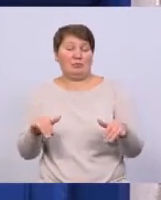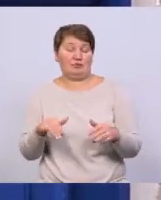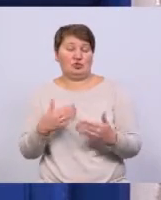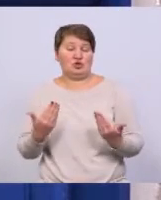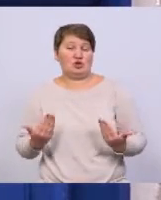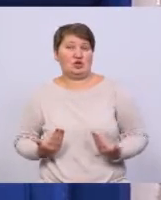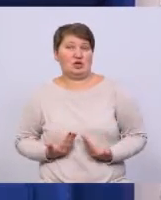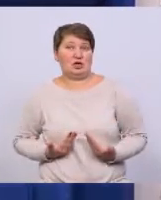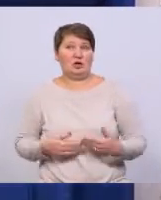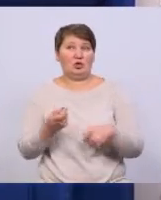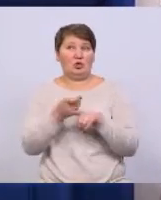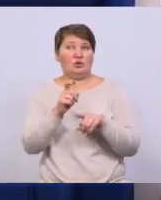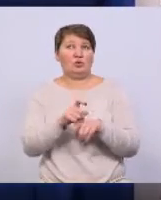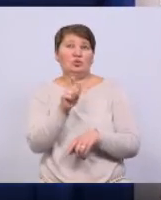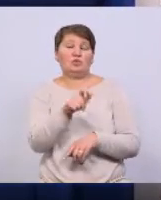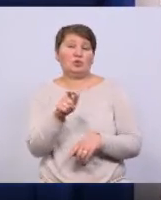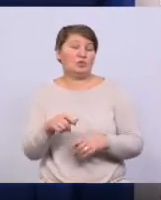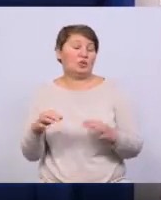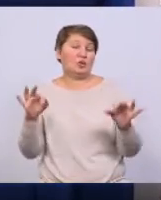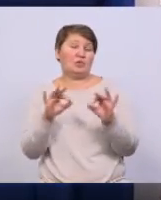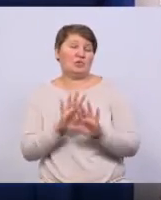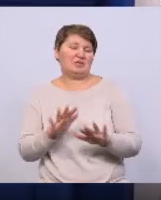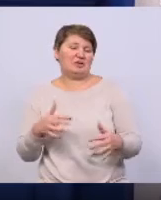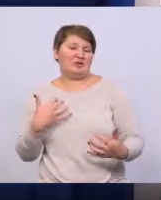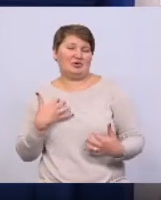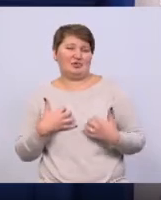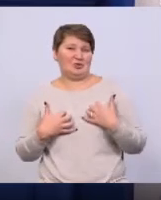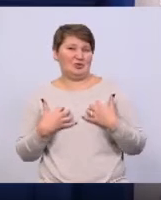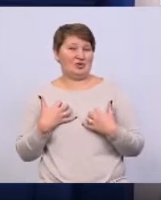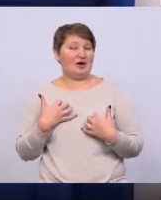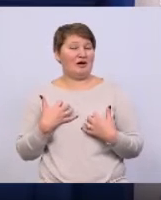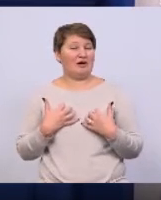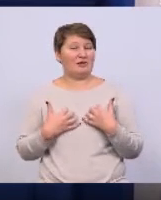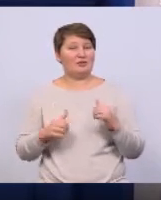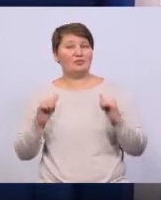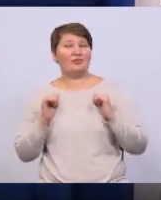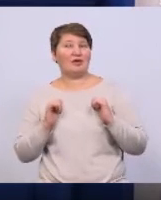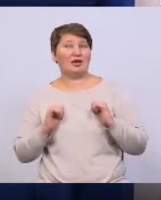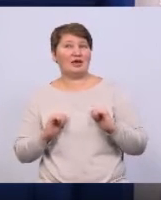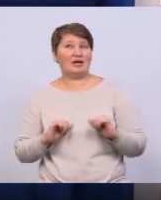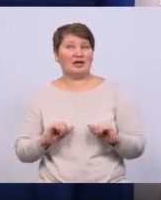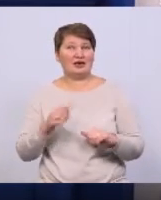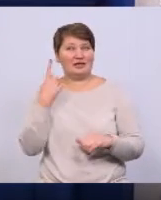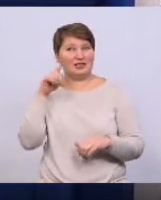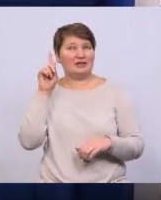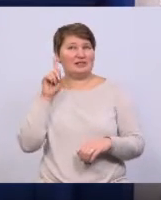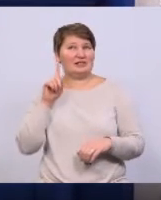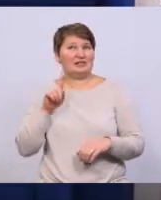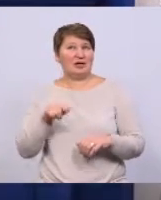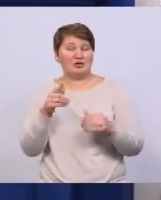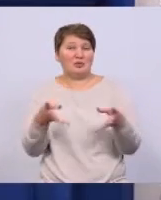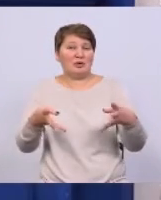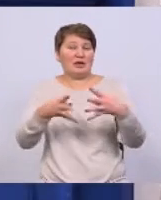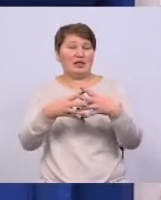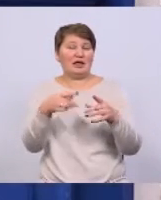Тут досить люди нікуди не тороплять, не спішать. А знаєте, тут йдеш по вулиці, тобі поєднання різних